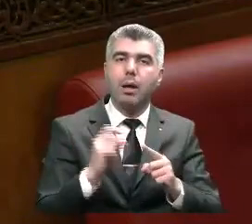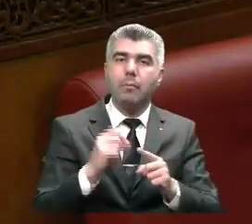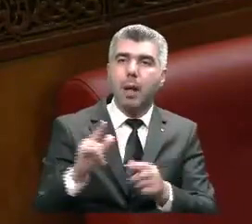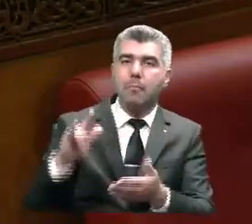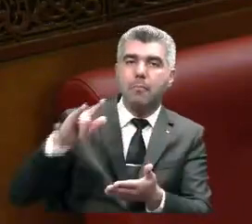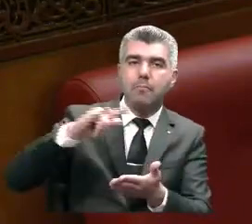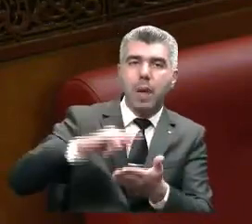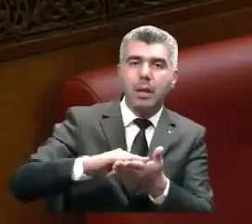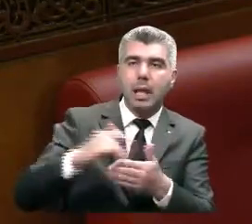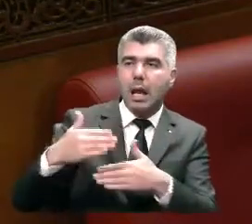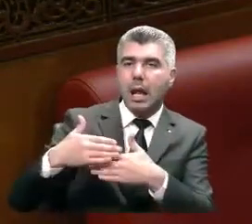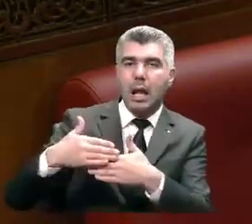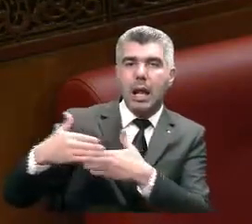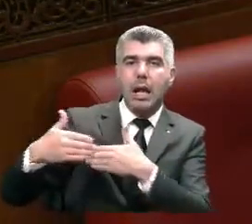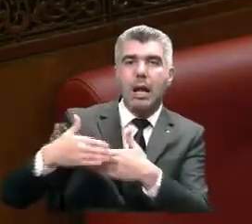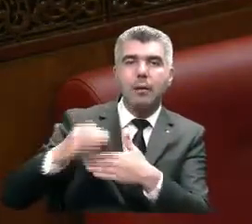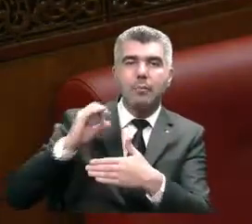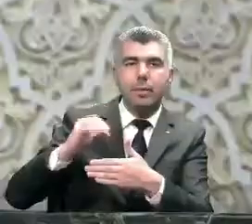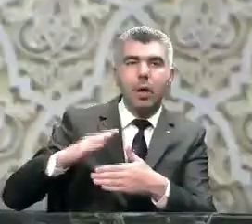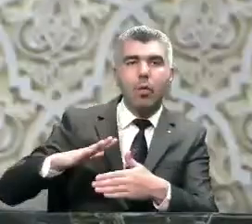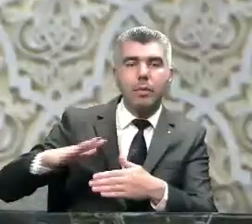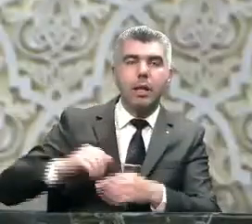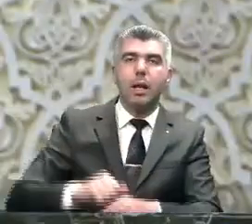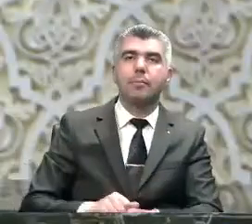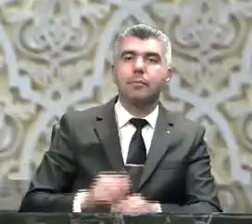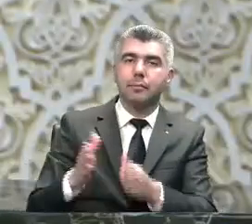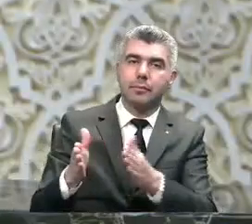الحضريه المجاوره وشكرا